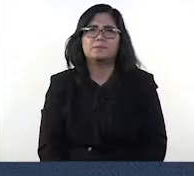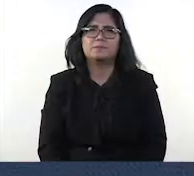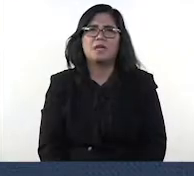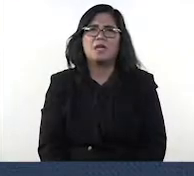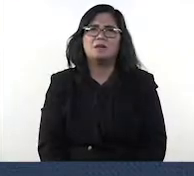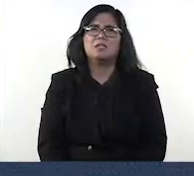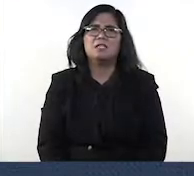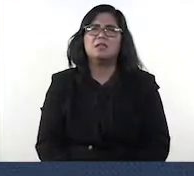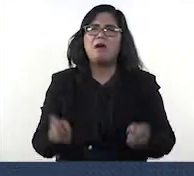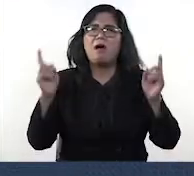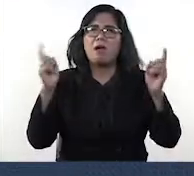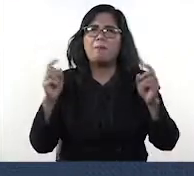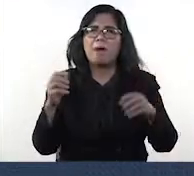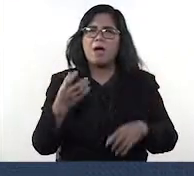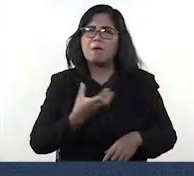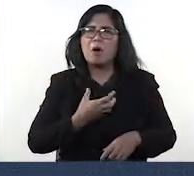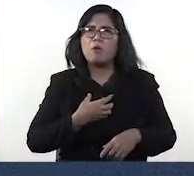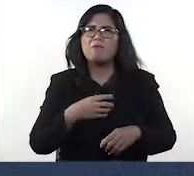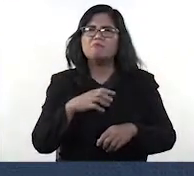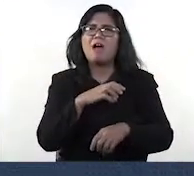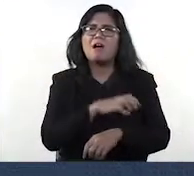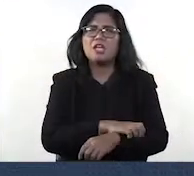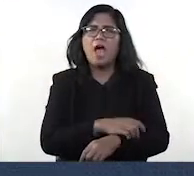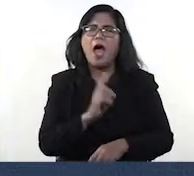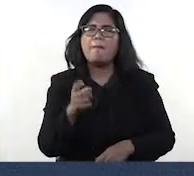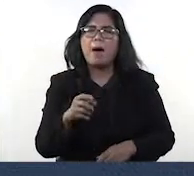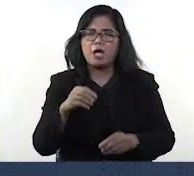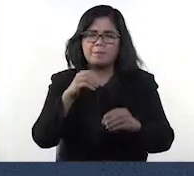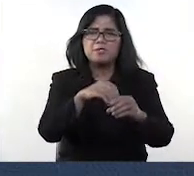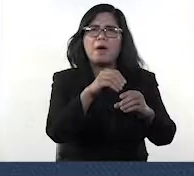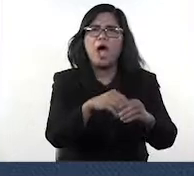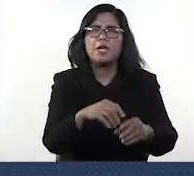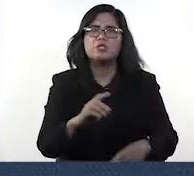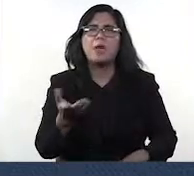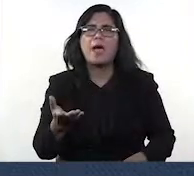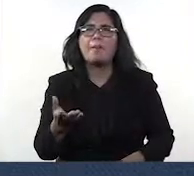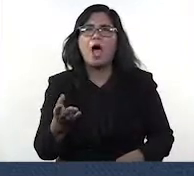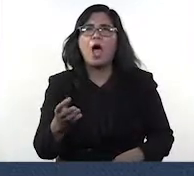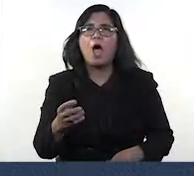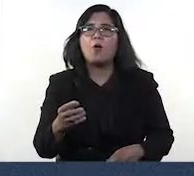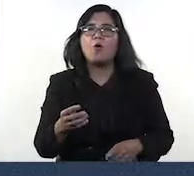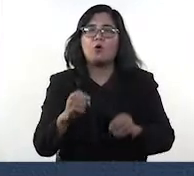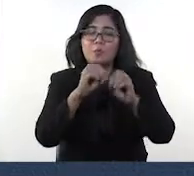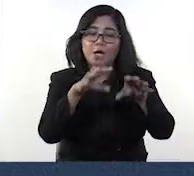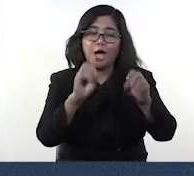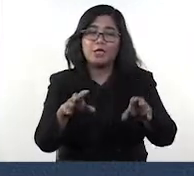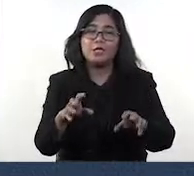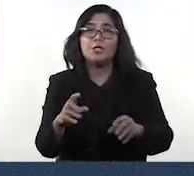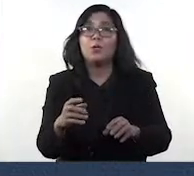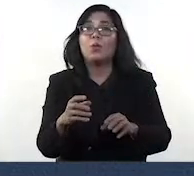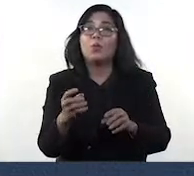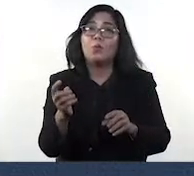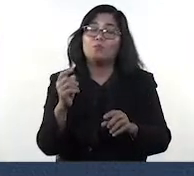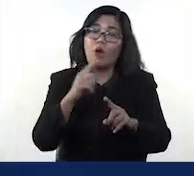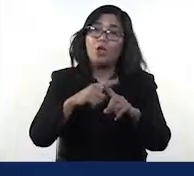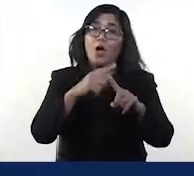lagi singa Kalau dia memberi persembahan pikirannya supaya dia dapat diberkati Tuhan berlipat kali ganda I'm now is from a